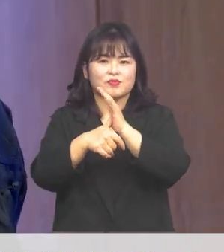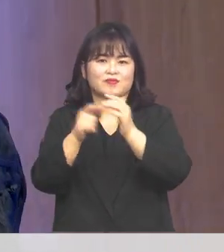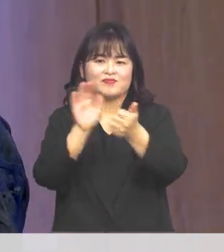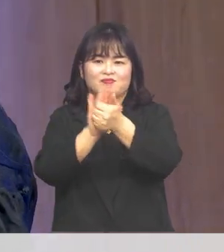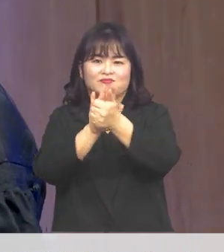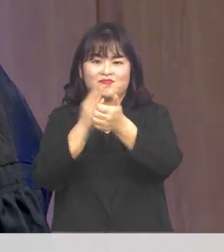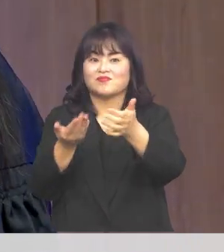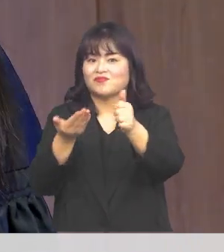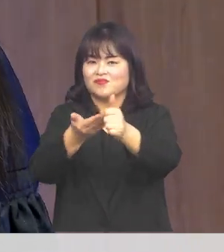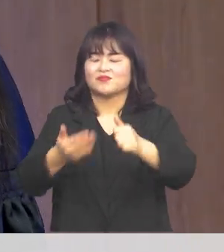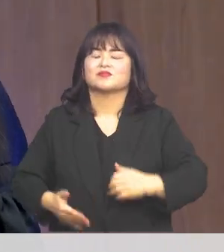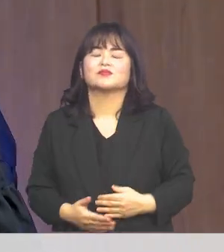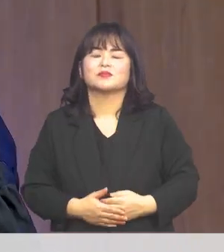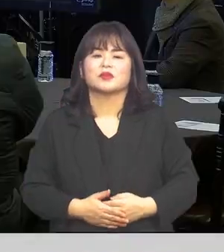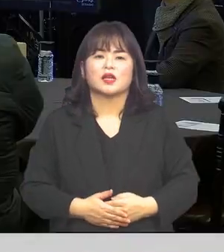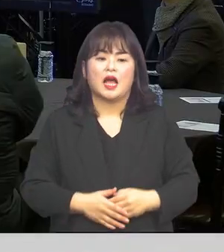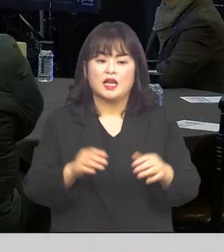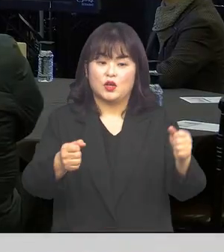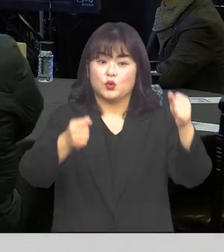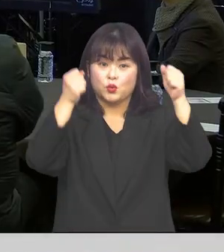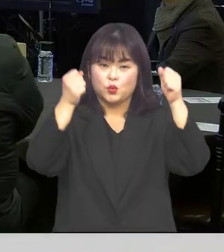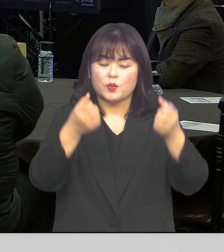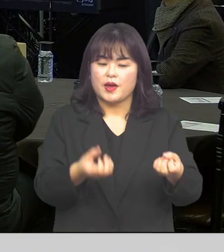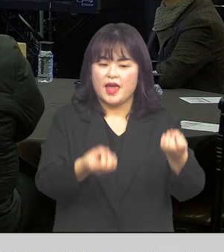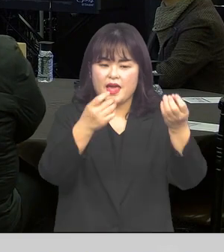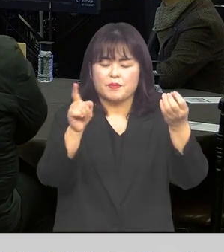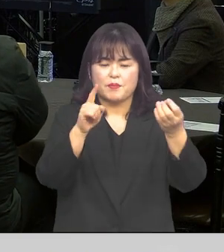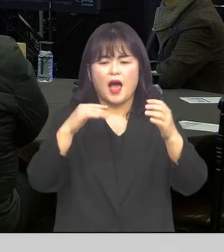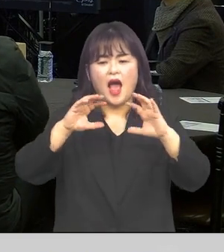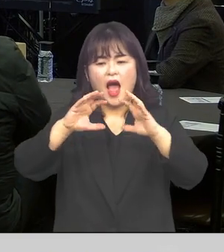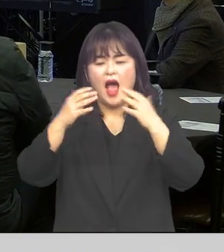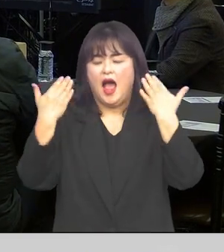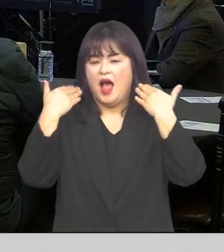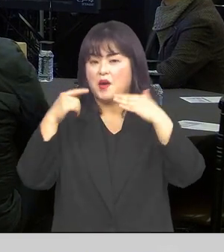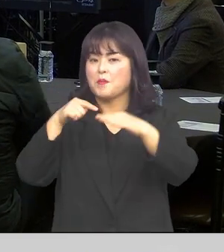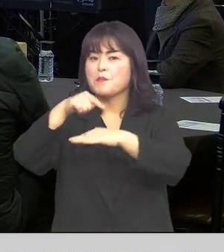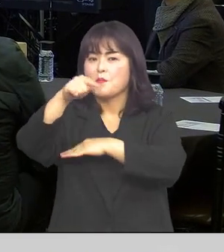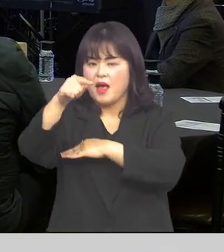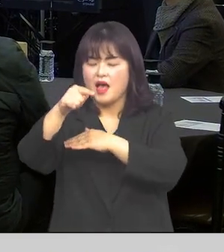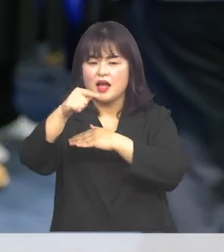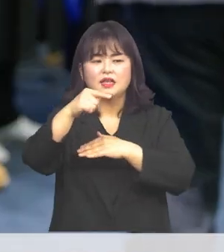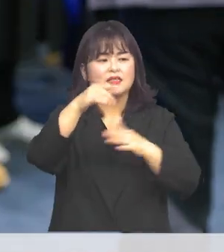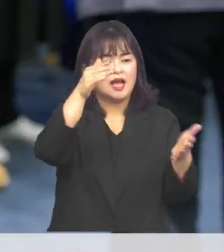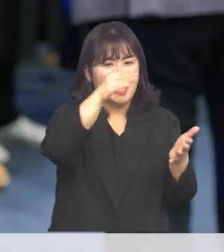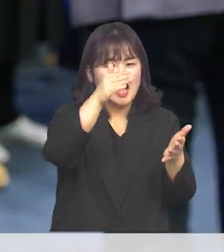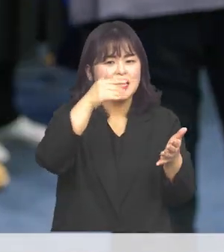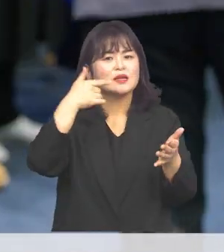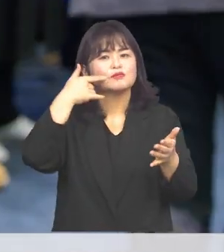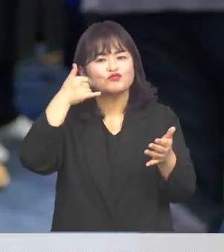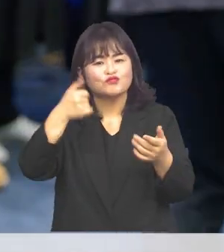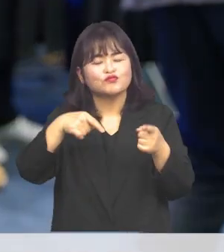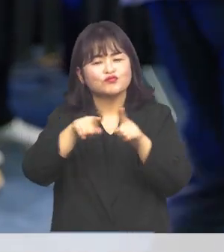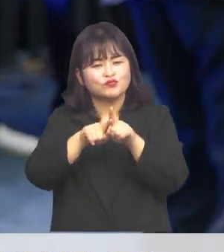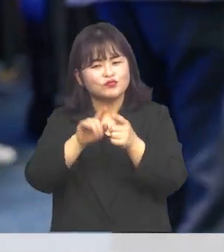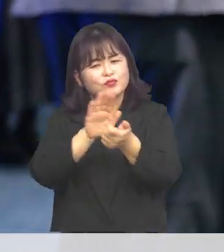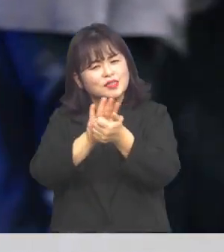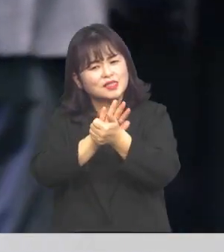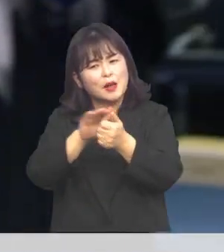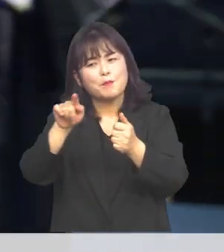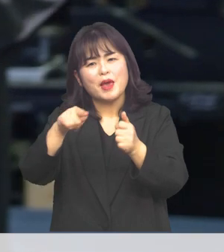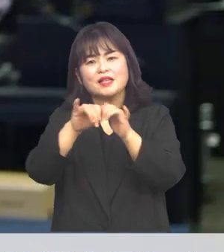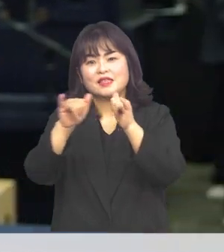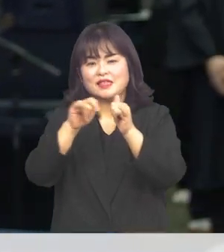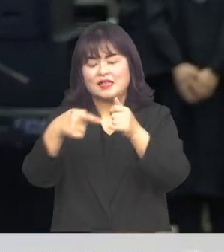내딛는 청소년들을 격려했습니다. 이날 졸업식에는 학교 밖 청소년과 학부모, 멘토 등 120여 명이